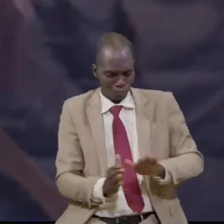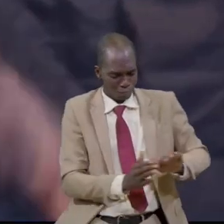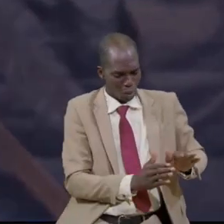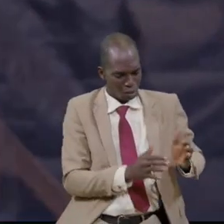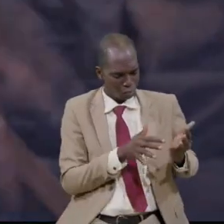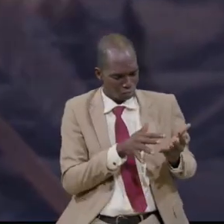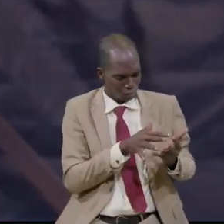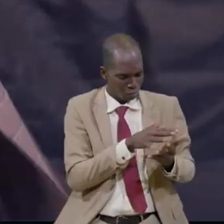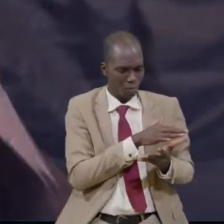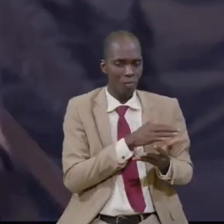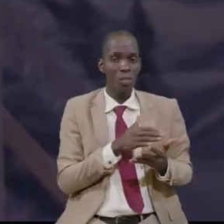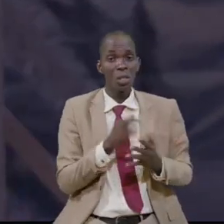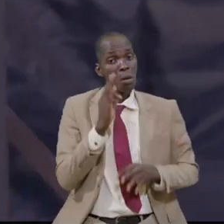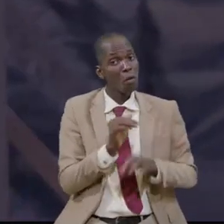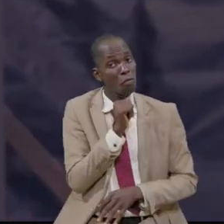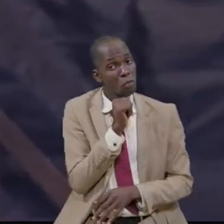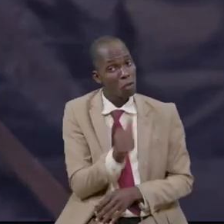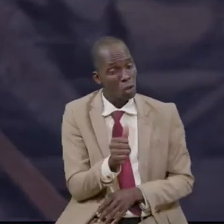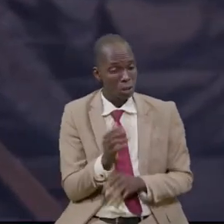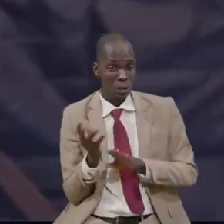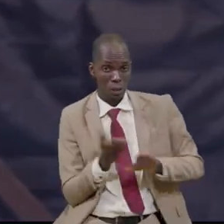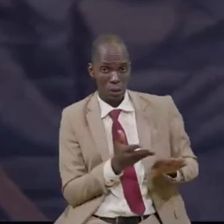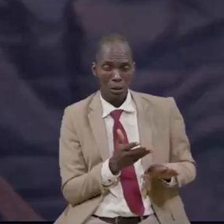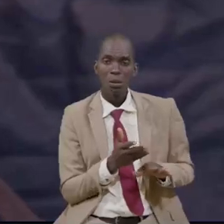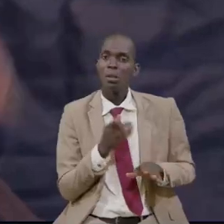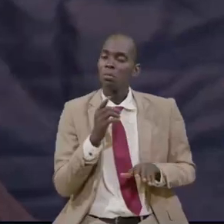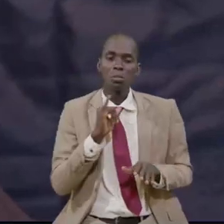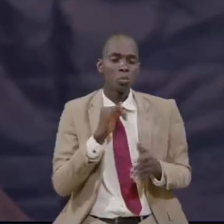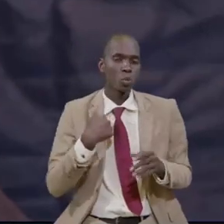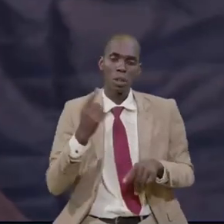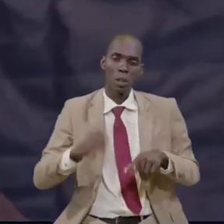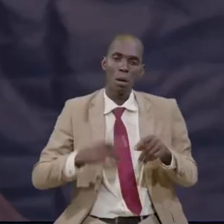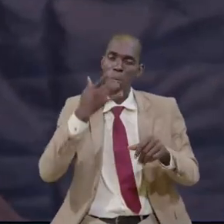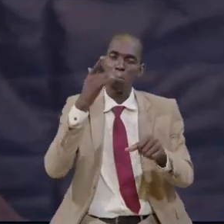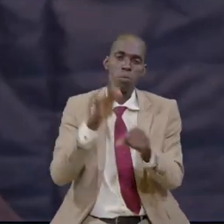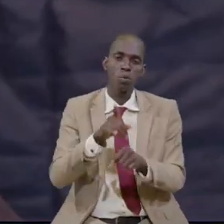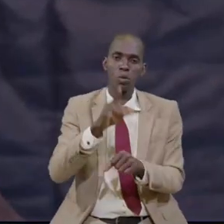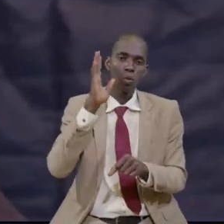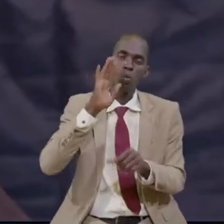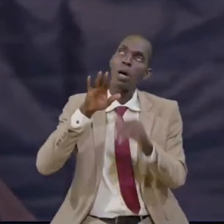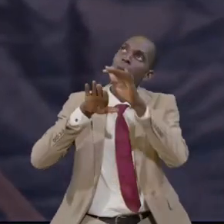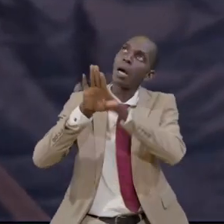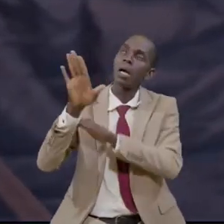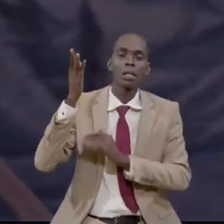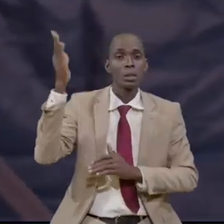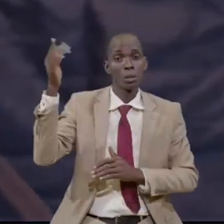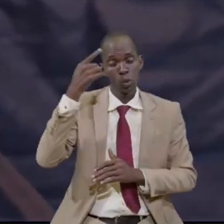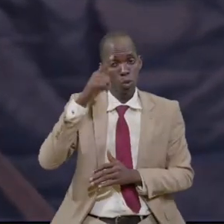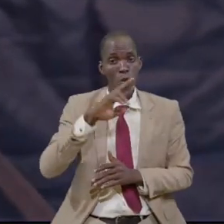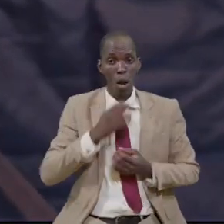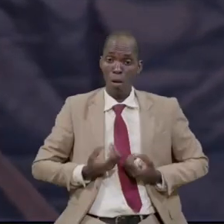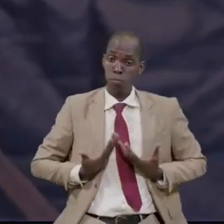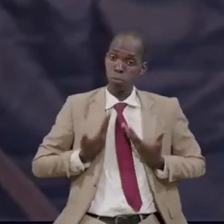côté, sinon il n'y a pas de garantie. Sinon, tu iras à ce lieu que tu voudrais aller. Il a